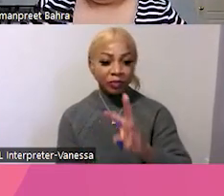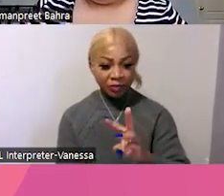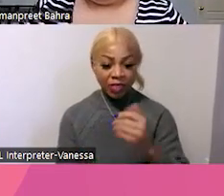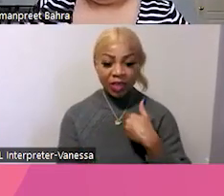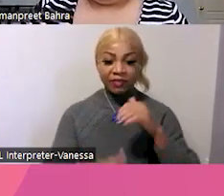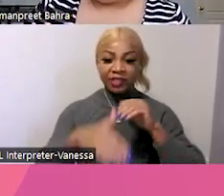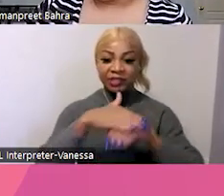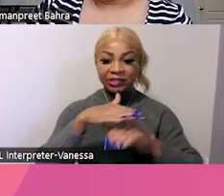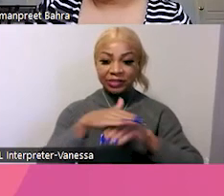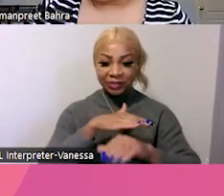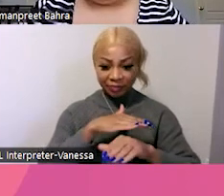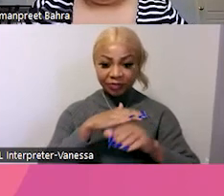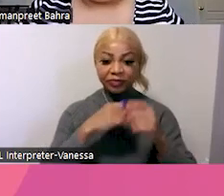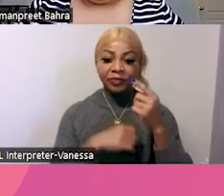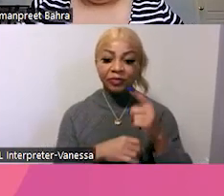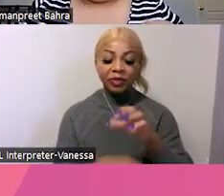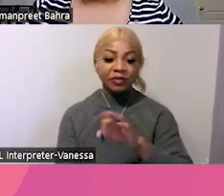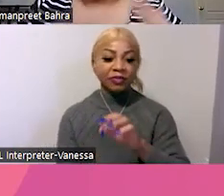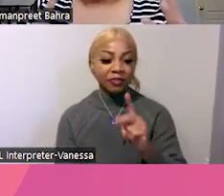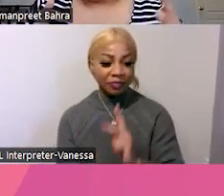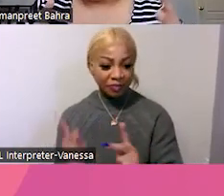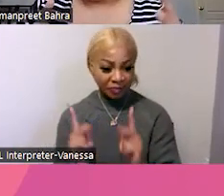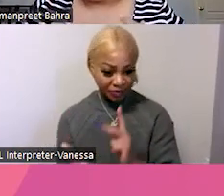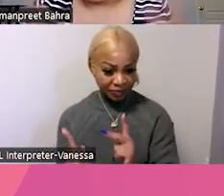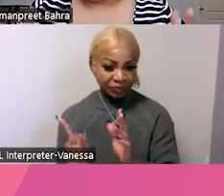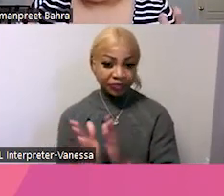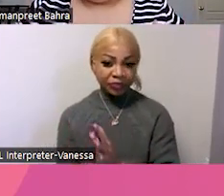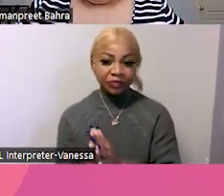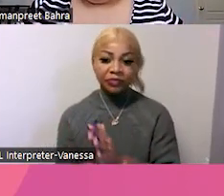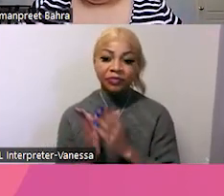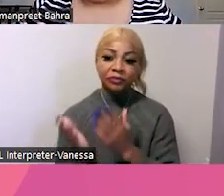Ce cadre de justice sociale